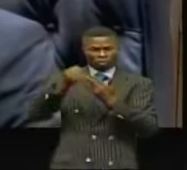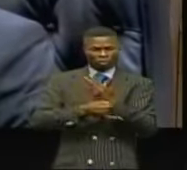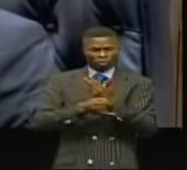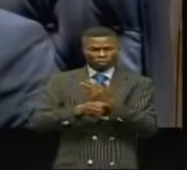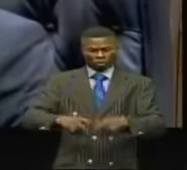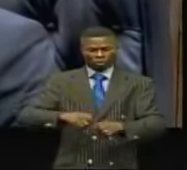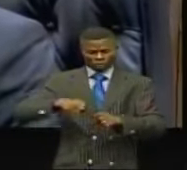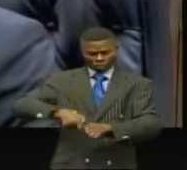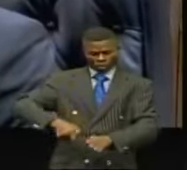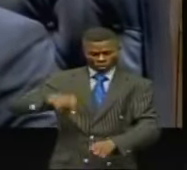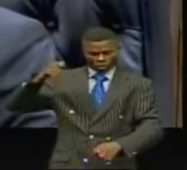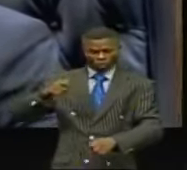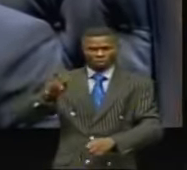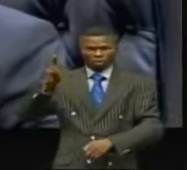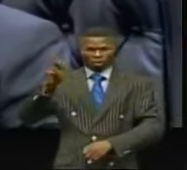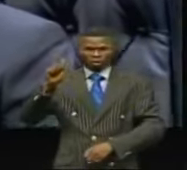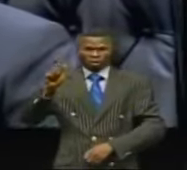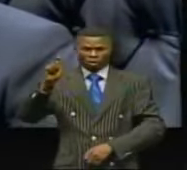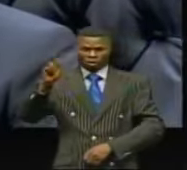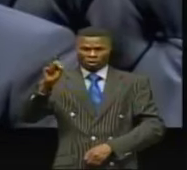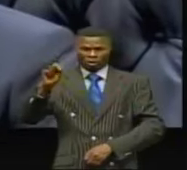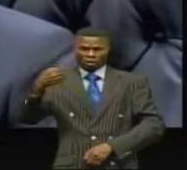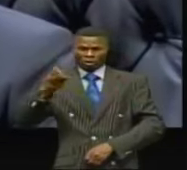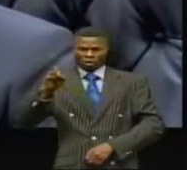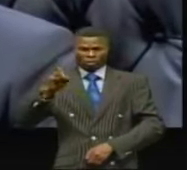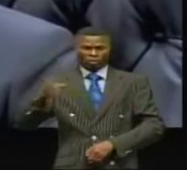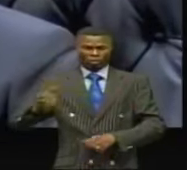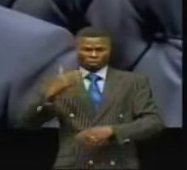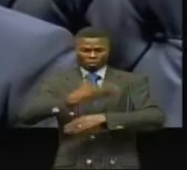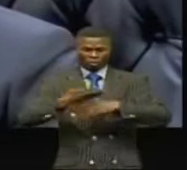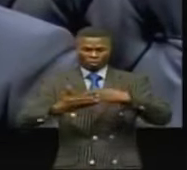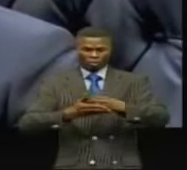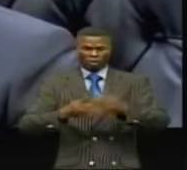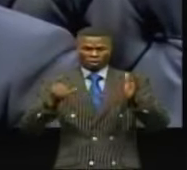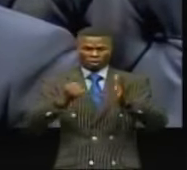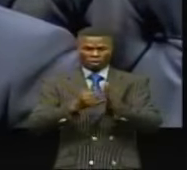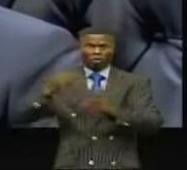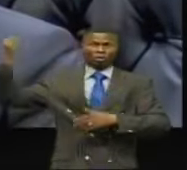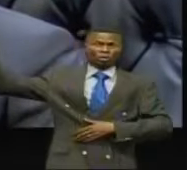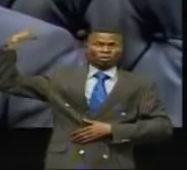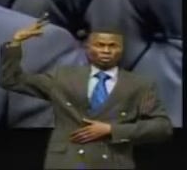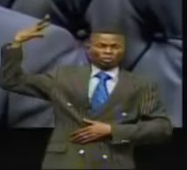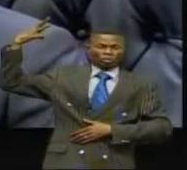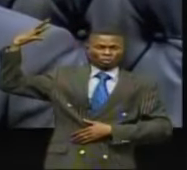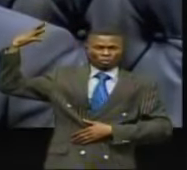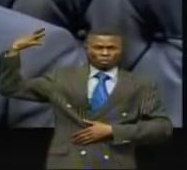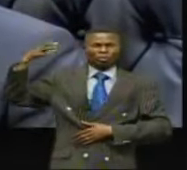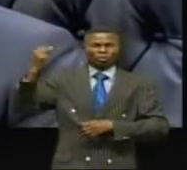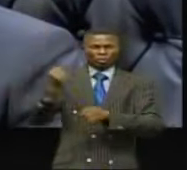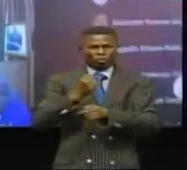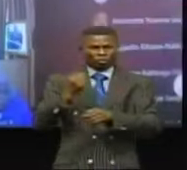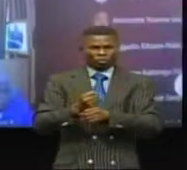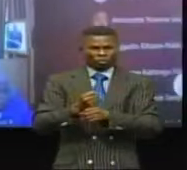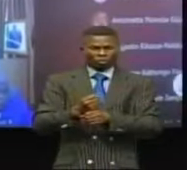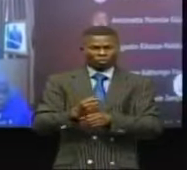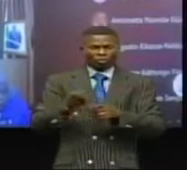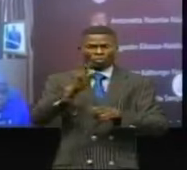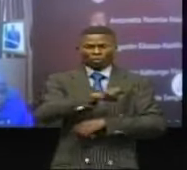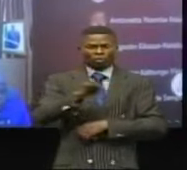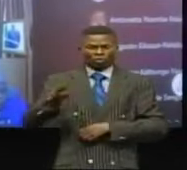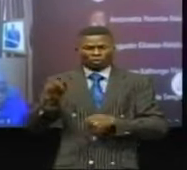hydroélectrique de Katende et celui d'implantation des 6 centrales solaires photovoltaïques, des séances de travail le 22 et le 23